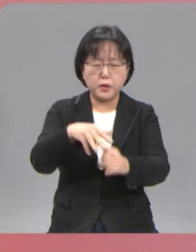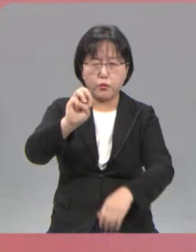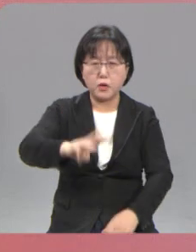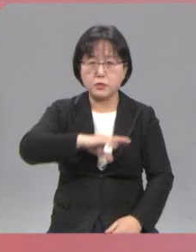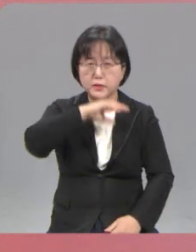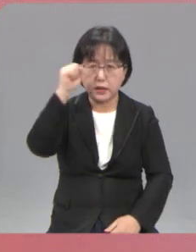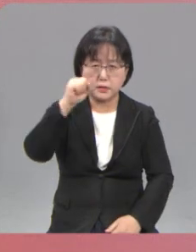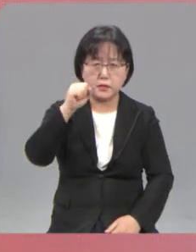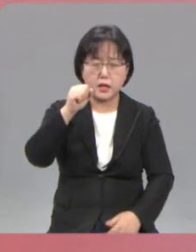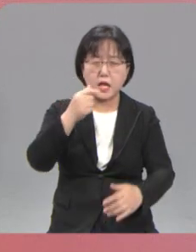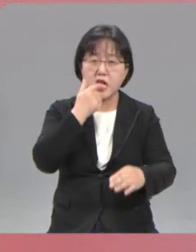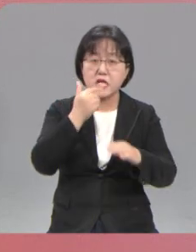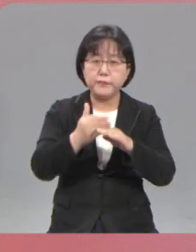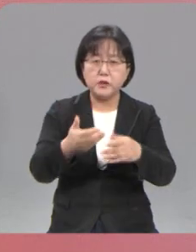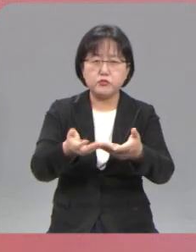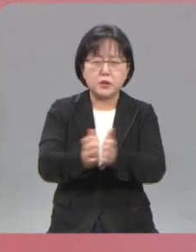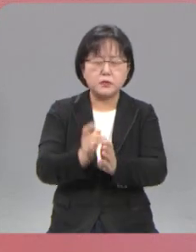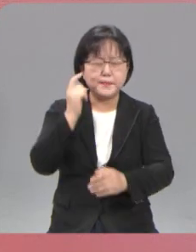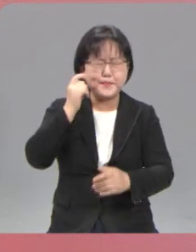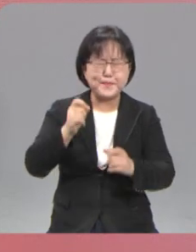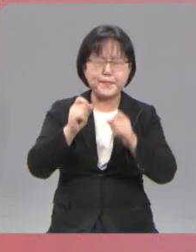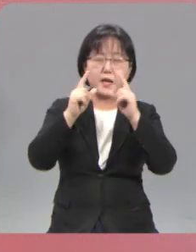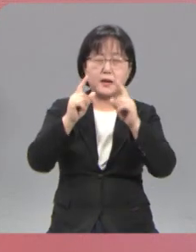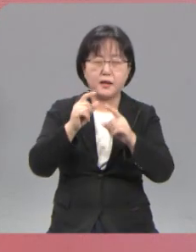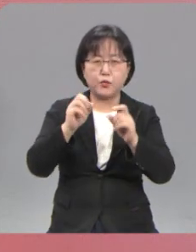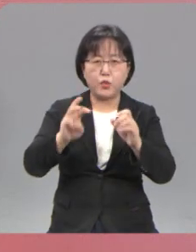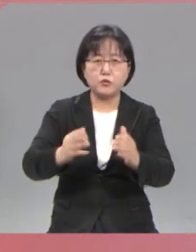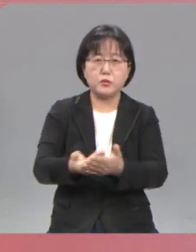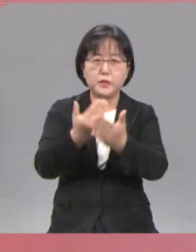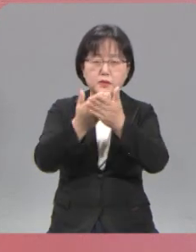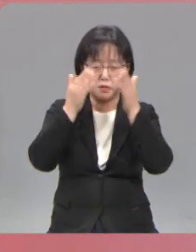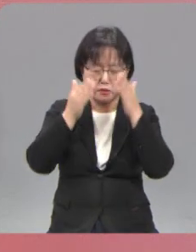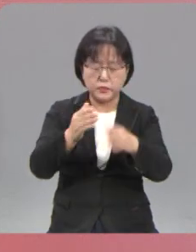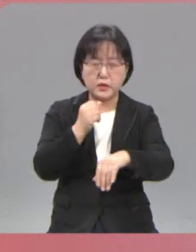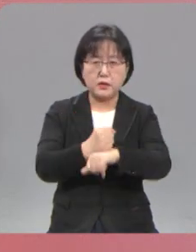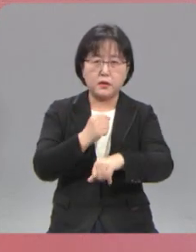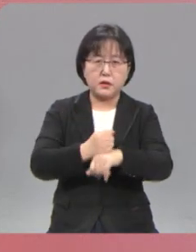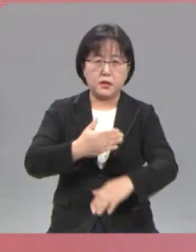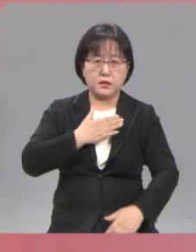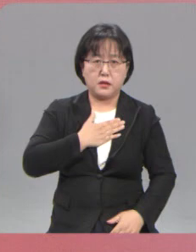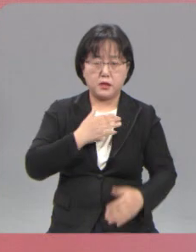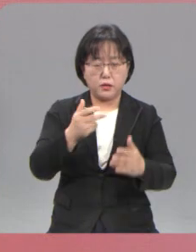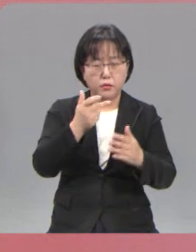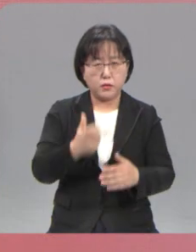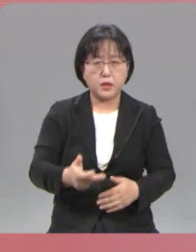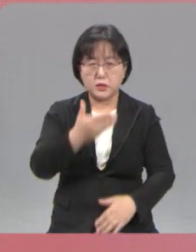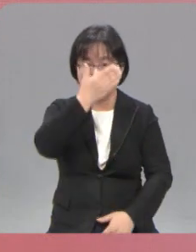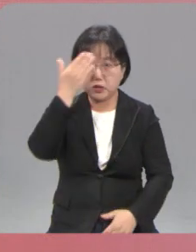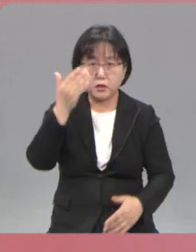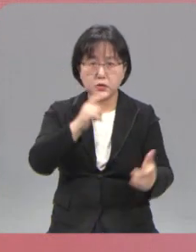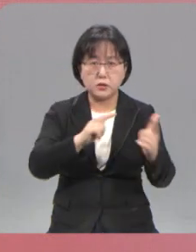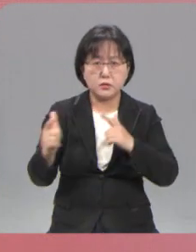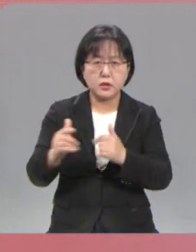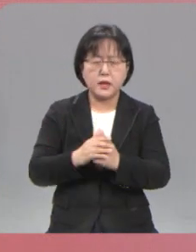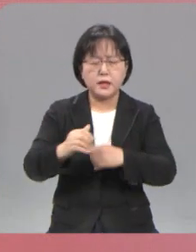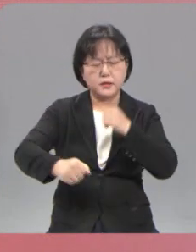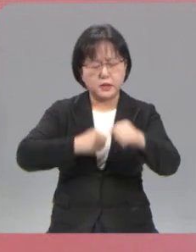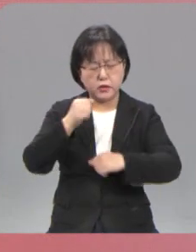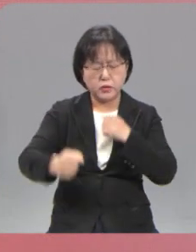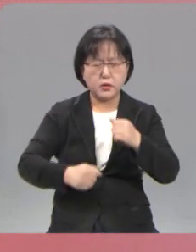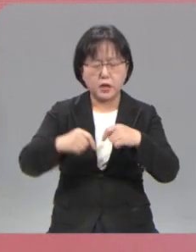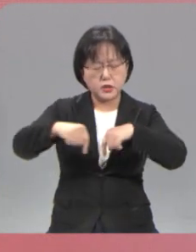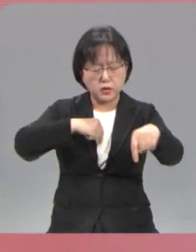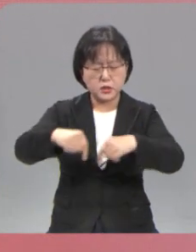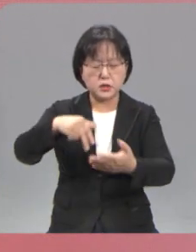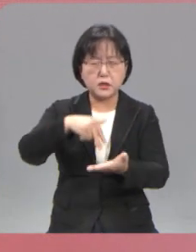당선되어야 민주당도 정신차리고 광주 발전에 매진할 것이고 저의 동생인 청년 세대들도 자유롭게 정치적